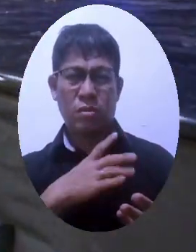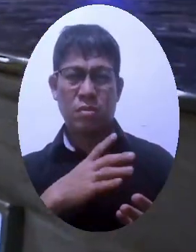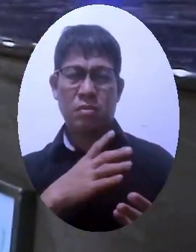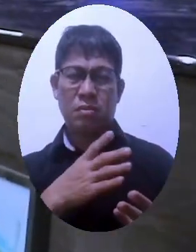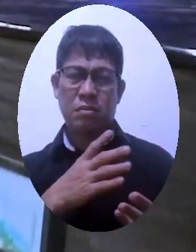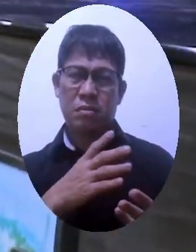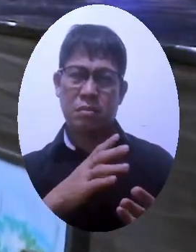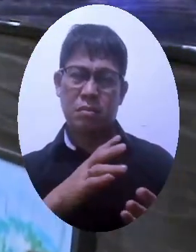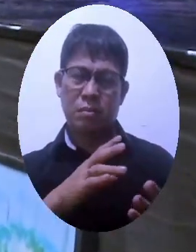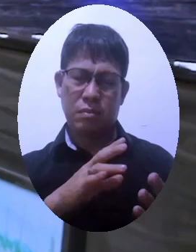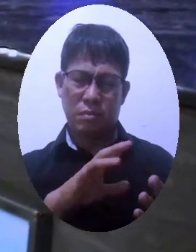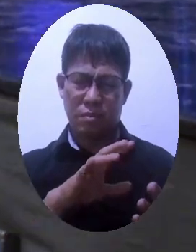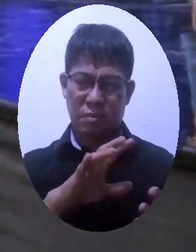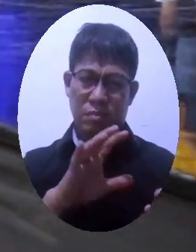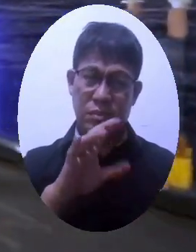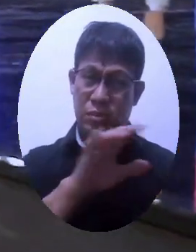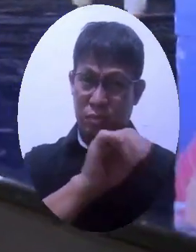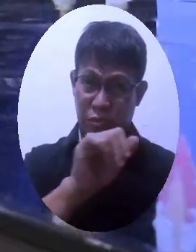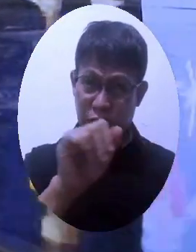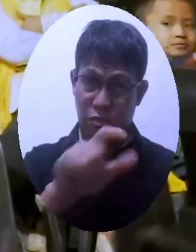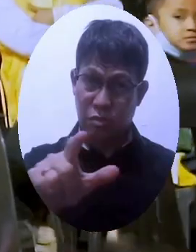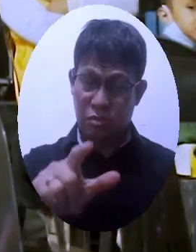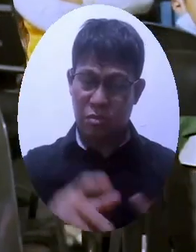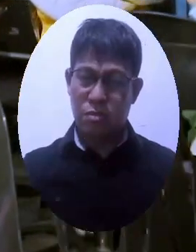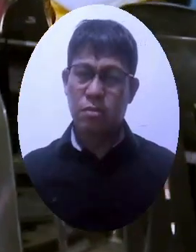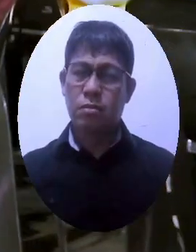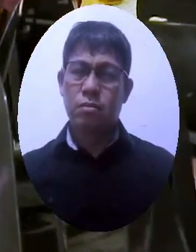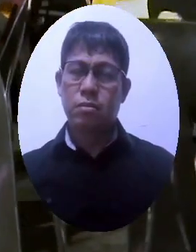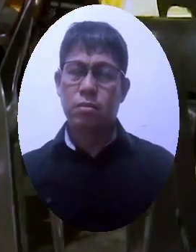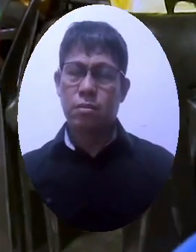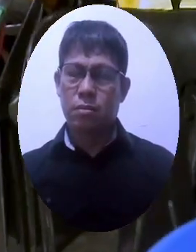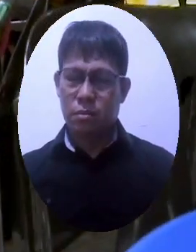chance ng gumaling. So to all of you,